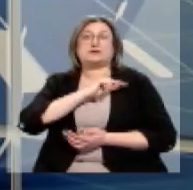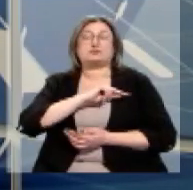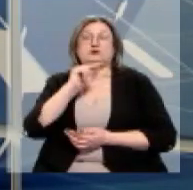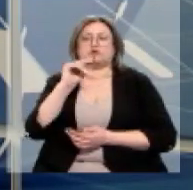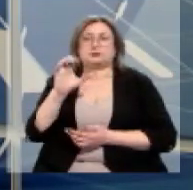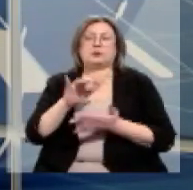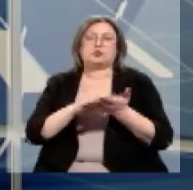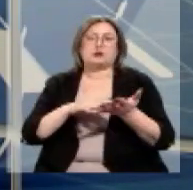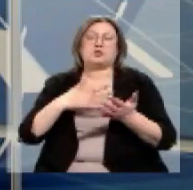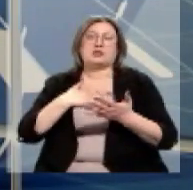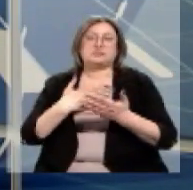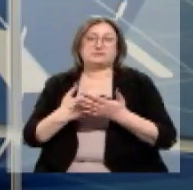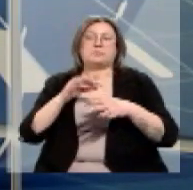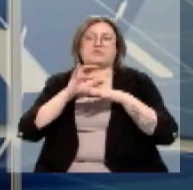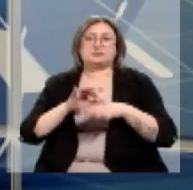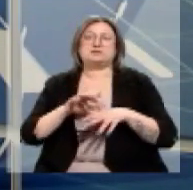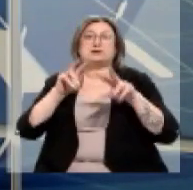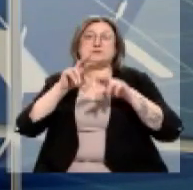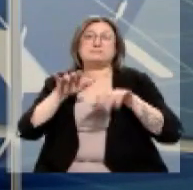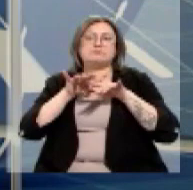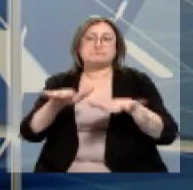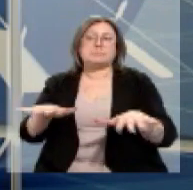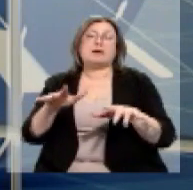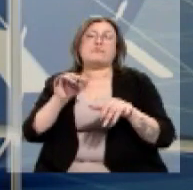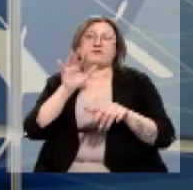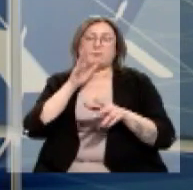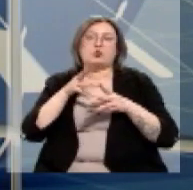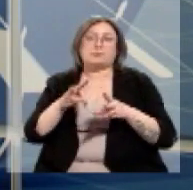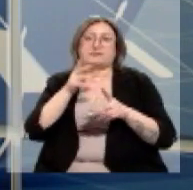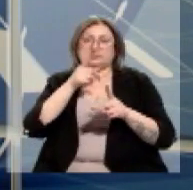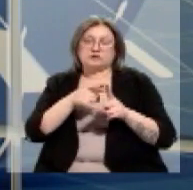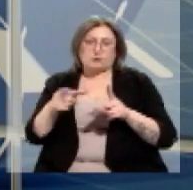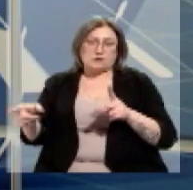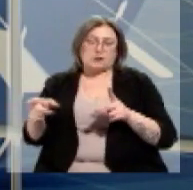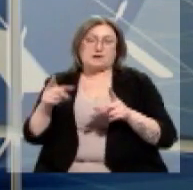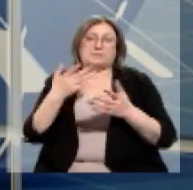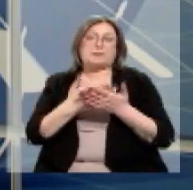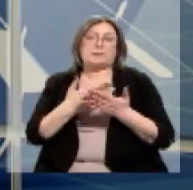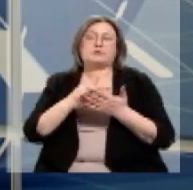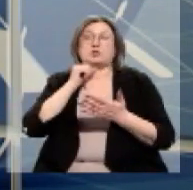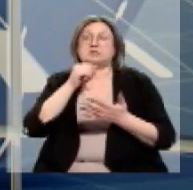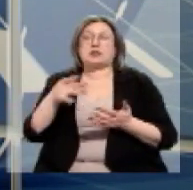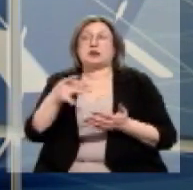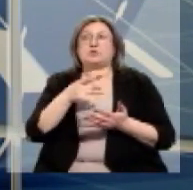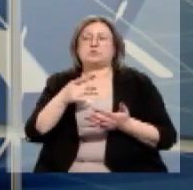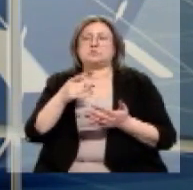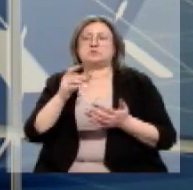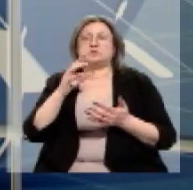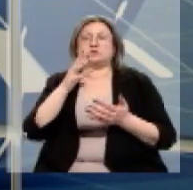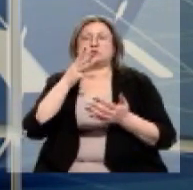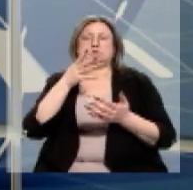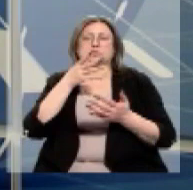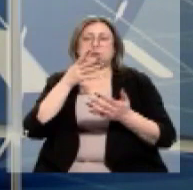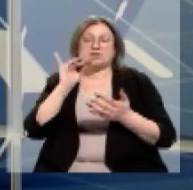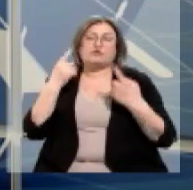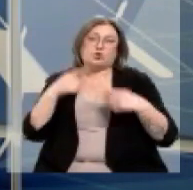Сотрудники ЧС продолжают активно проводить рейдовые мероприятия во время отопительного сезона. К примеру, в Кустанайском районе, собственно,